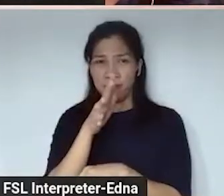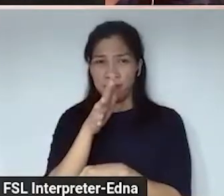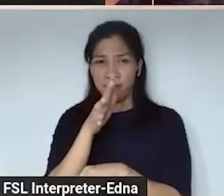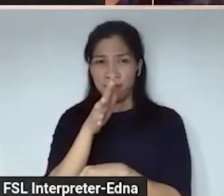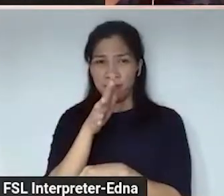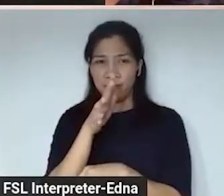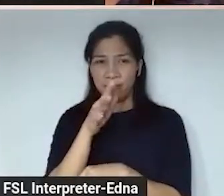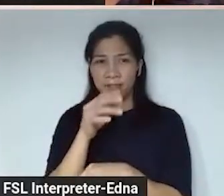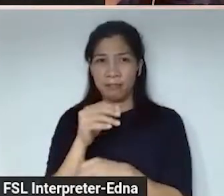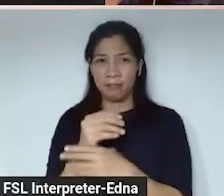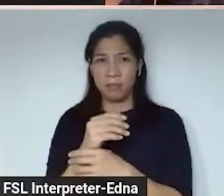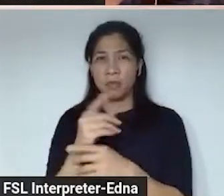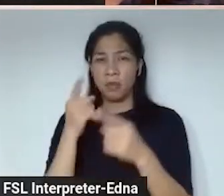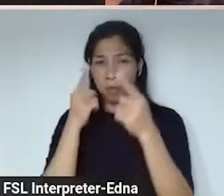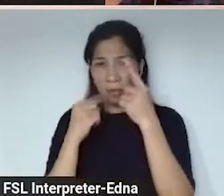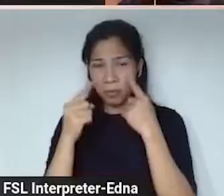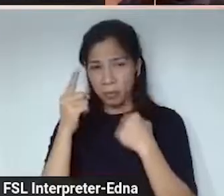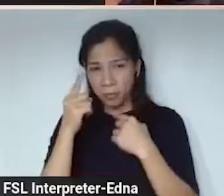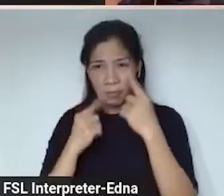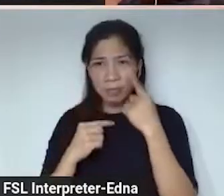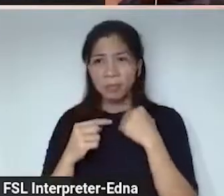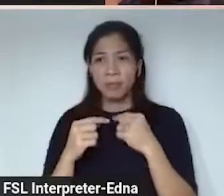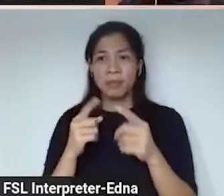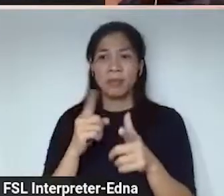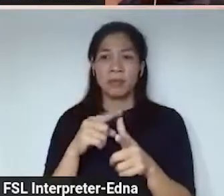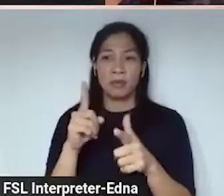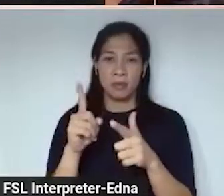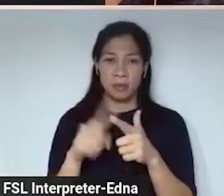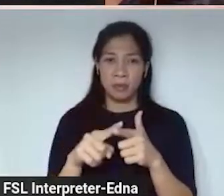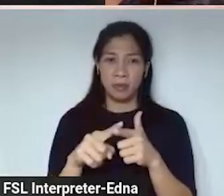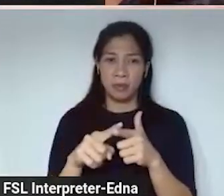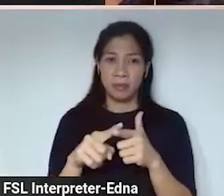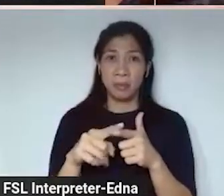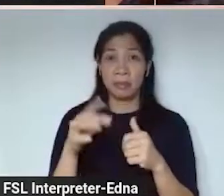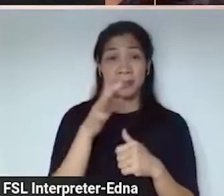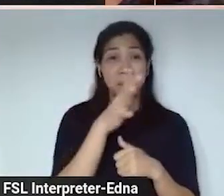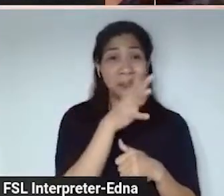Umiiyak na nga. And then, ang sabi ng mother ko, Miss Peggy,